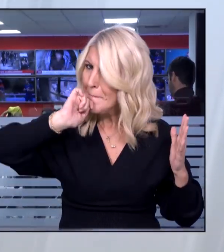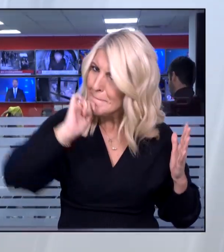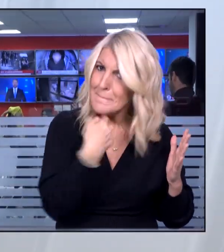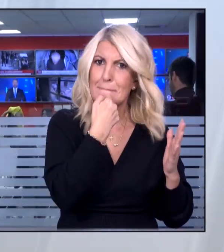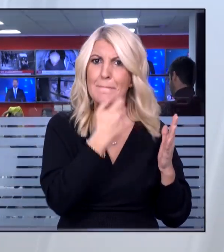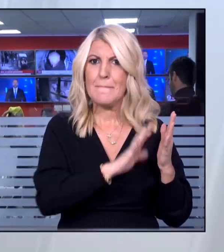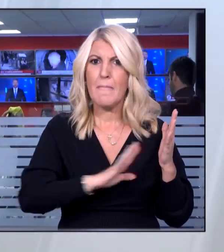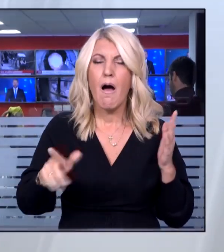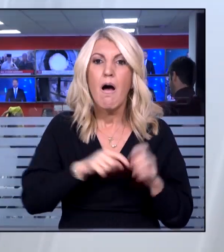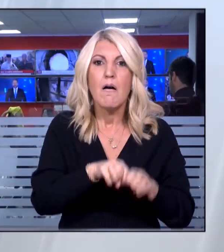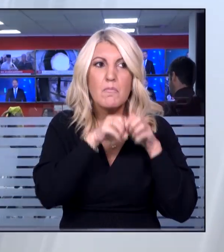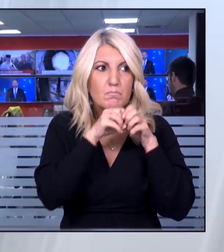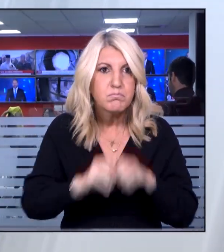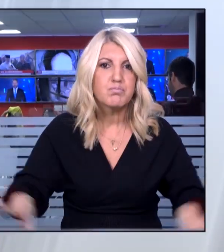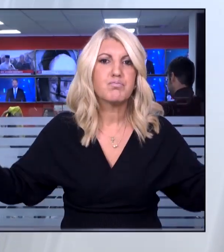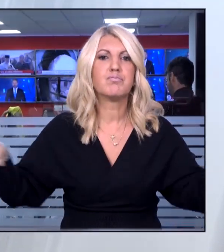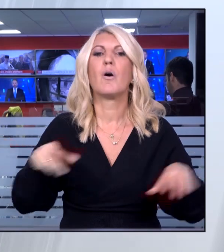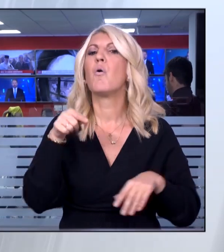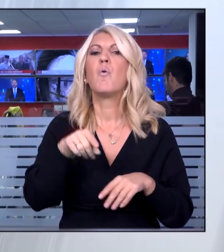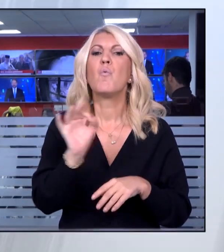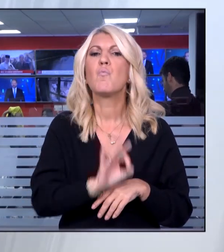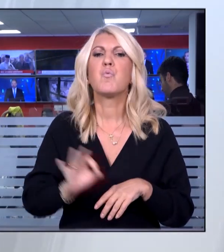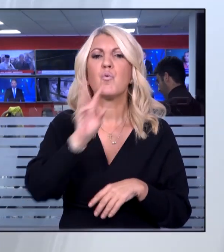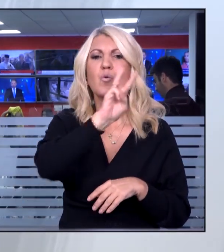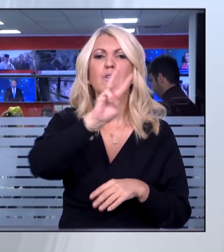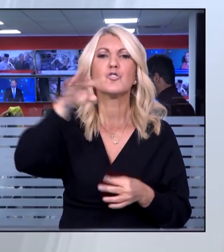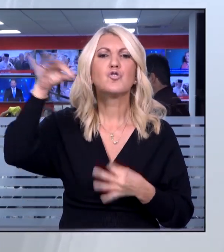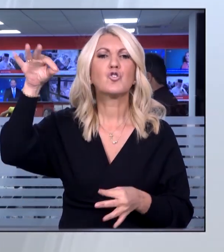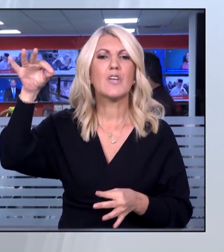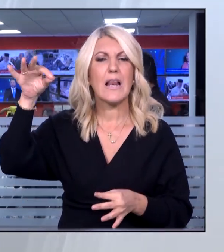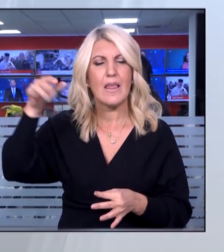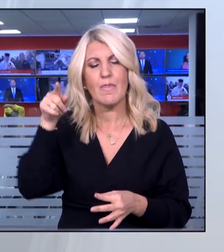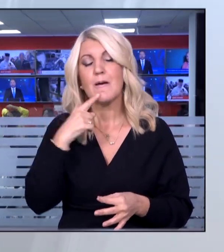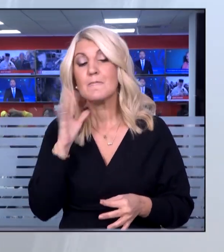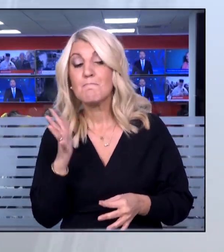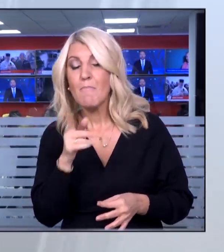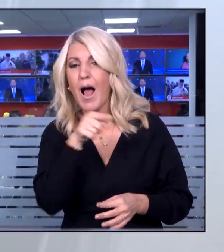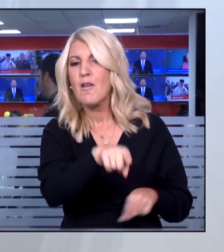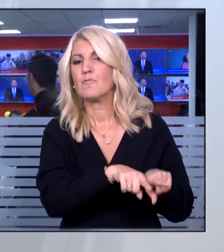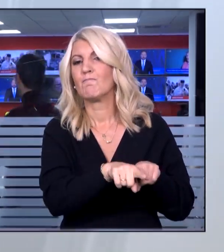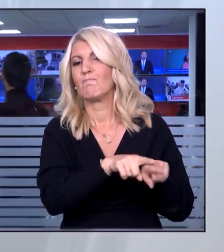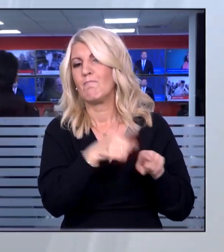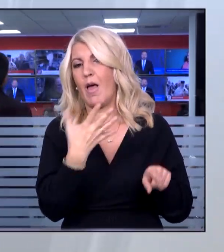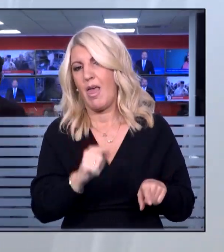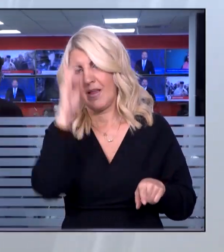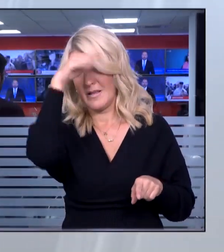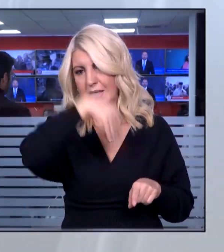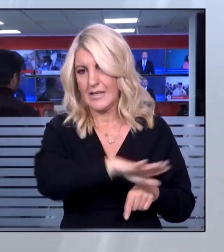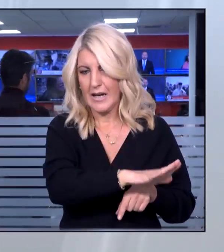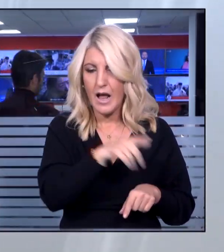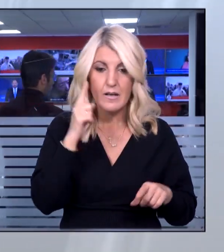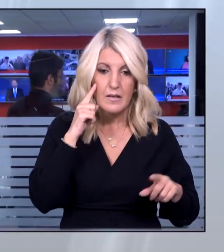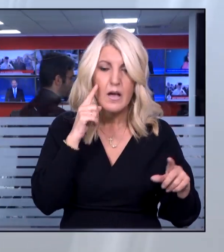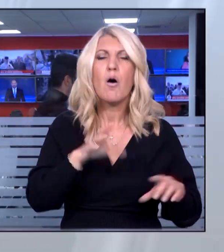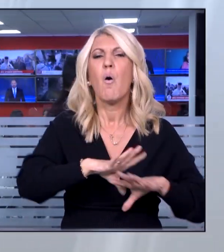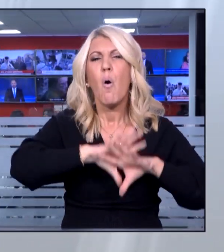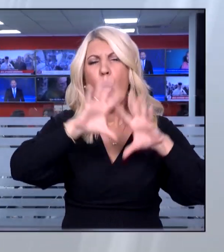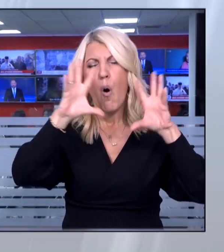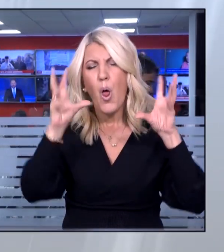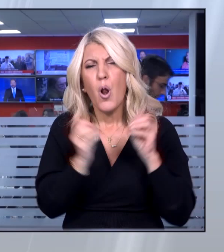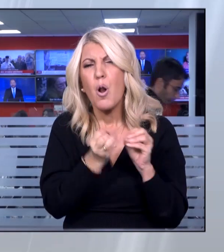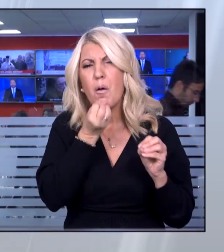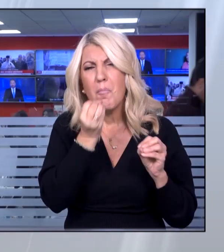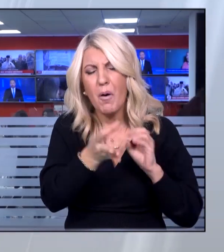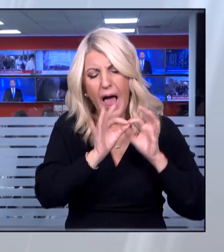Ισραηλινά δίκτυα χαρακτηρίζουν φιλοϊρανική. Παίρνουν την ένδειξη άκρους απόρριτο και περιγράφουν καρέ-καρέ τις προετοιμασίες του Ισραήλ για την επίθεση